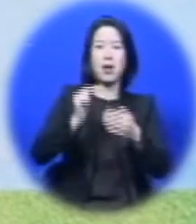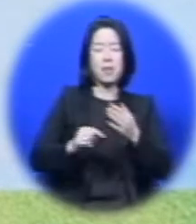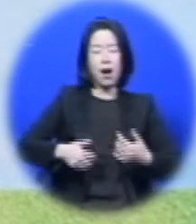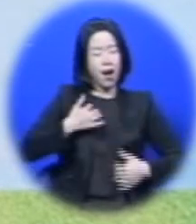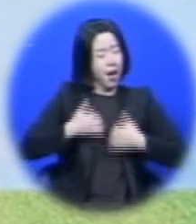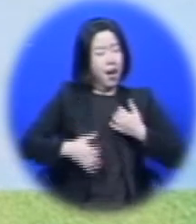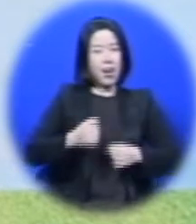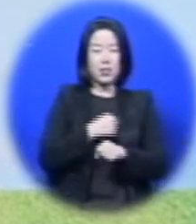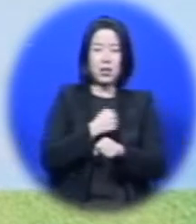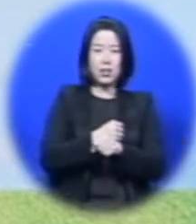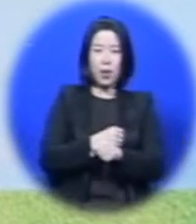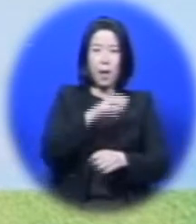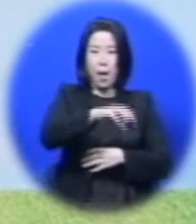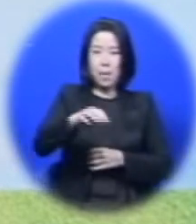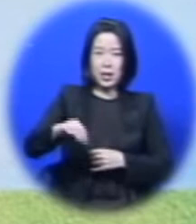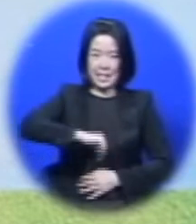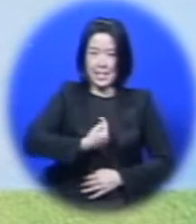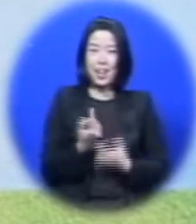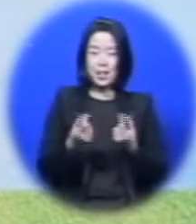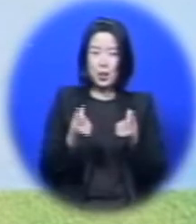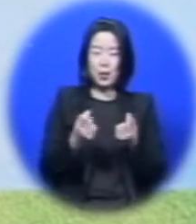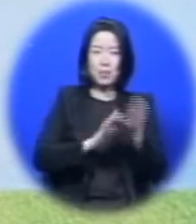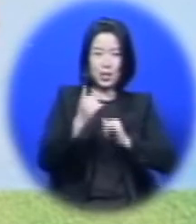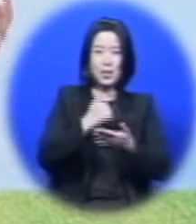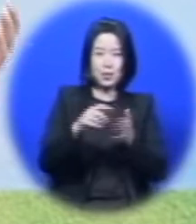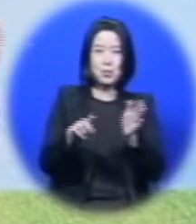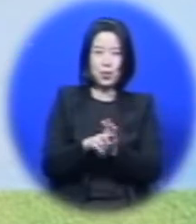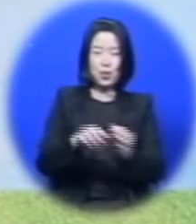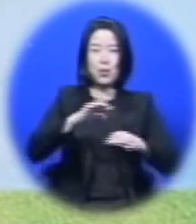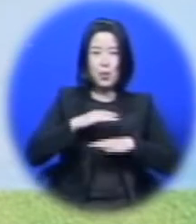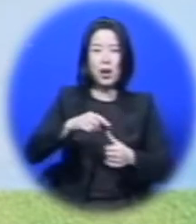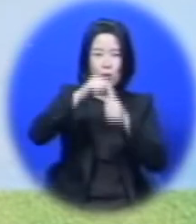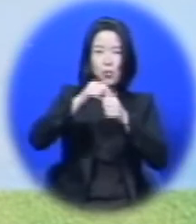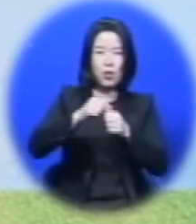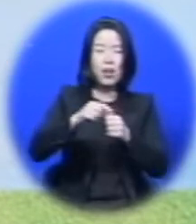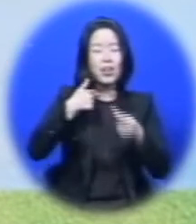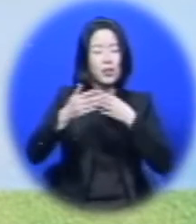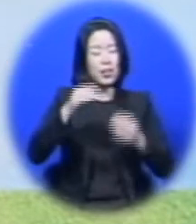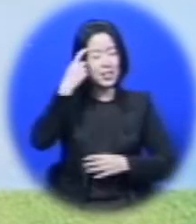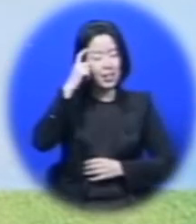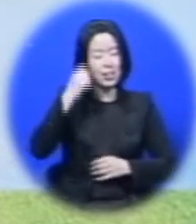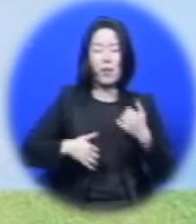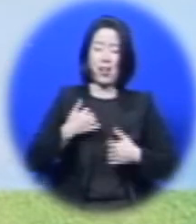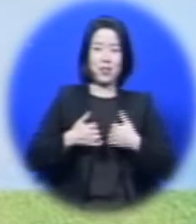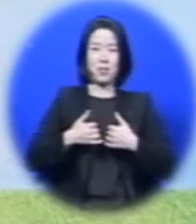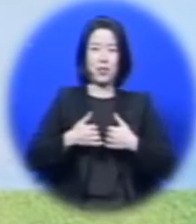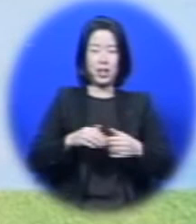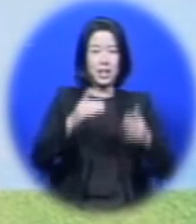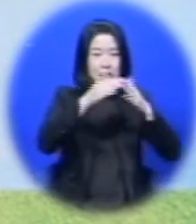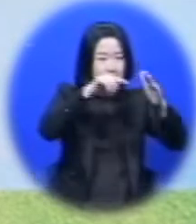되는 겁니다. 마을 사람들이 자기처럼 예수 믿고 이렇게 놀라운 구원을 경험할 걸 생각하니까. 그런데 가서